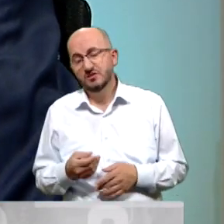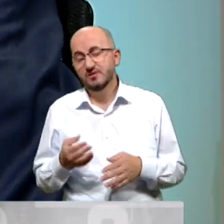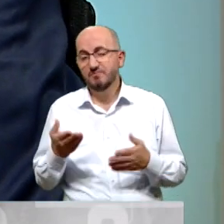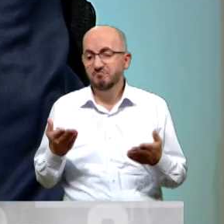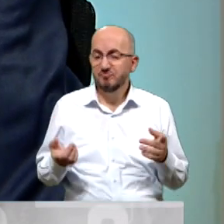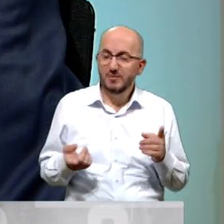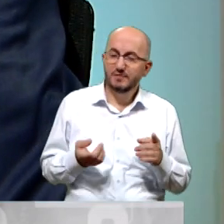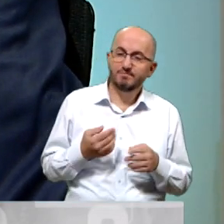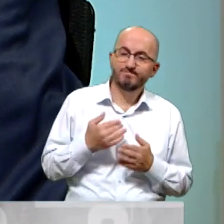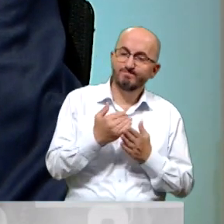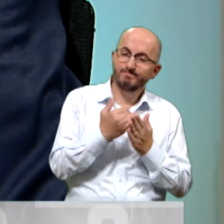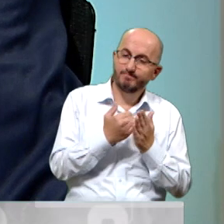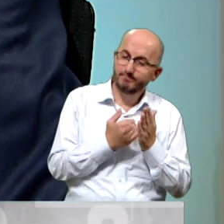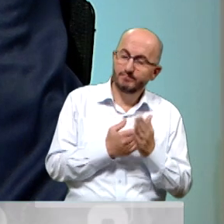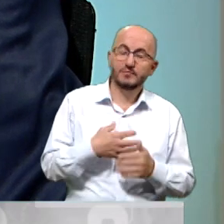vesaire vesaire gibi